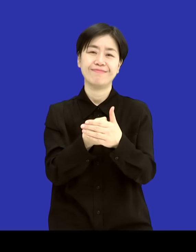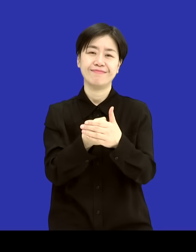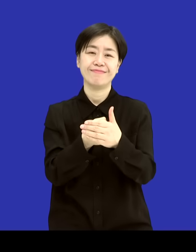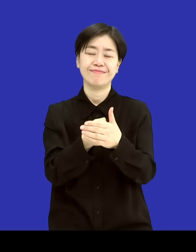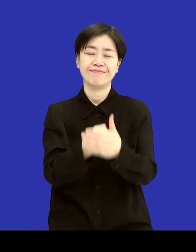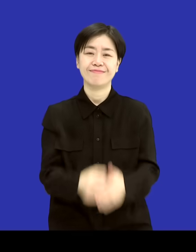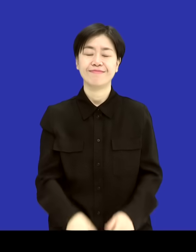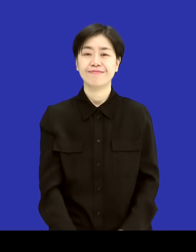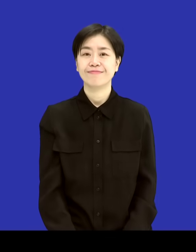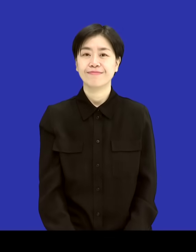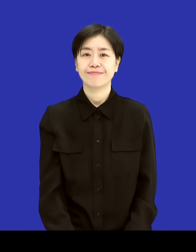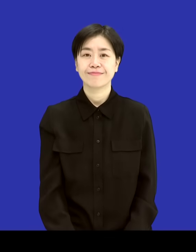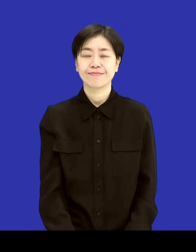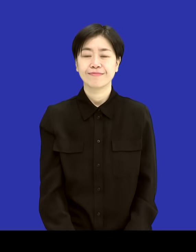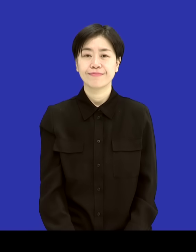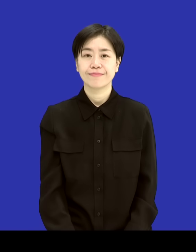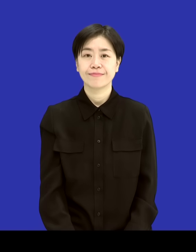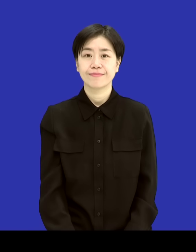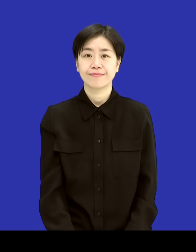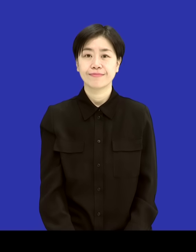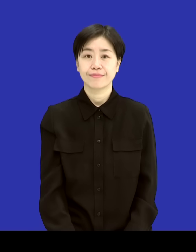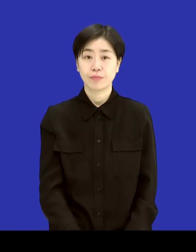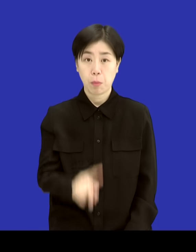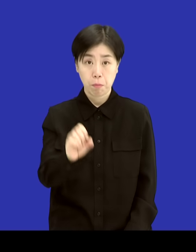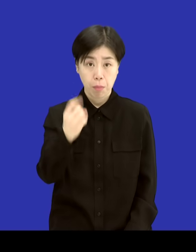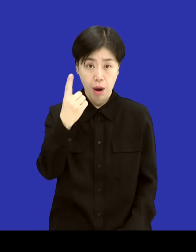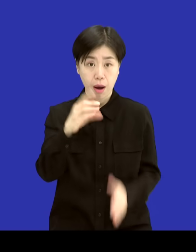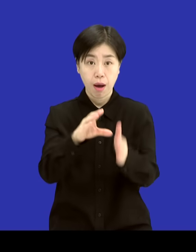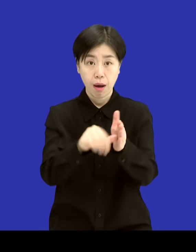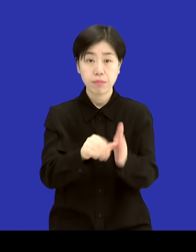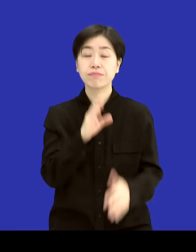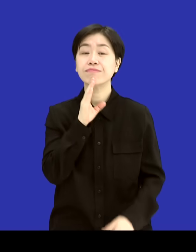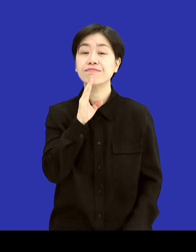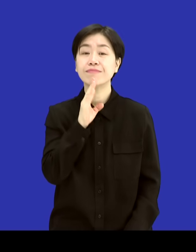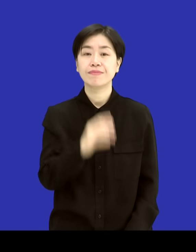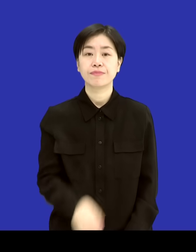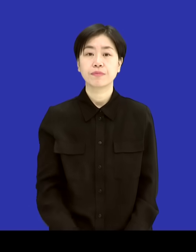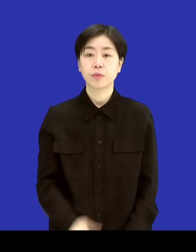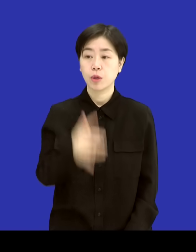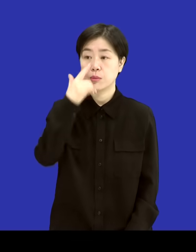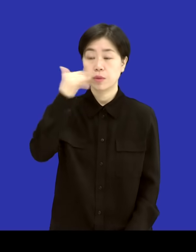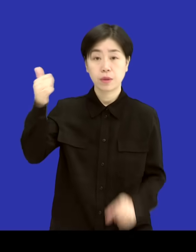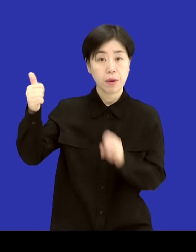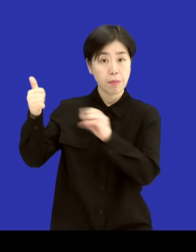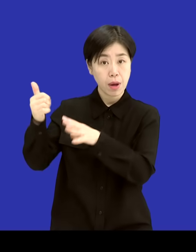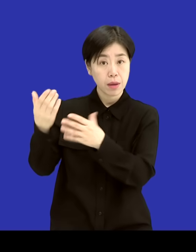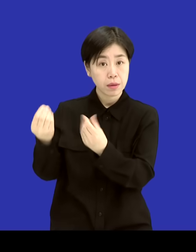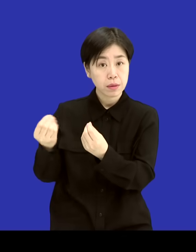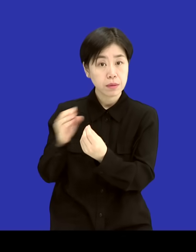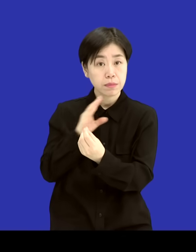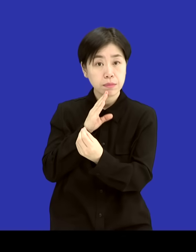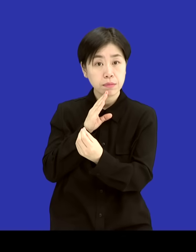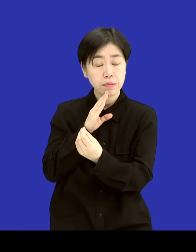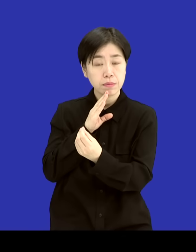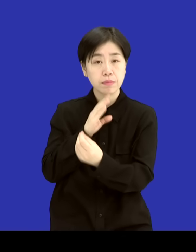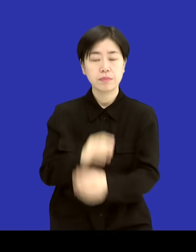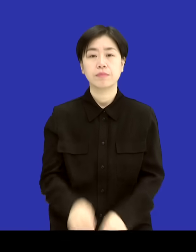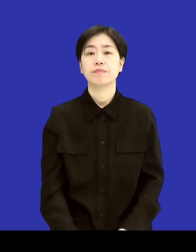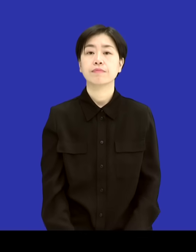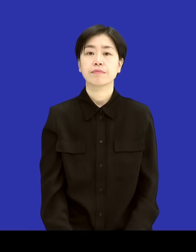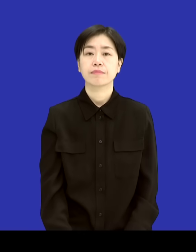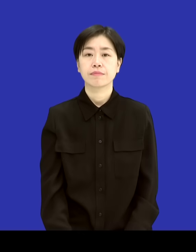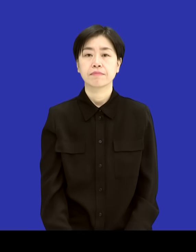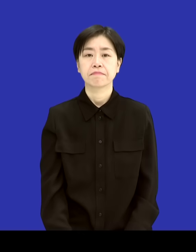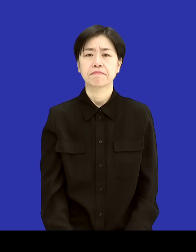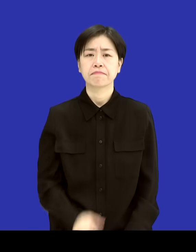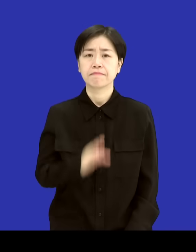좀 다짐을 하게 됐습니다. 그 계기로. 그 계기로. 그 부모님께도 말씀드렸어요. 내가 이제 성악을 공부하고 싶다라고. 네, 사실